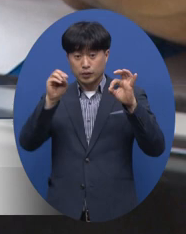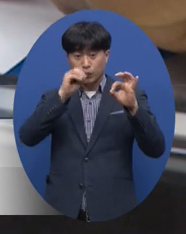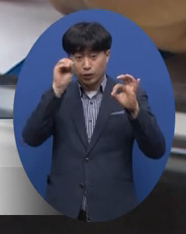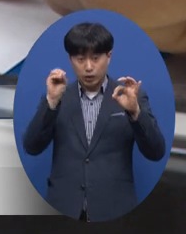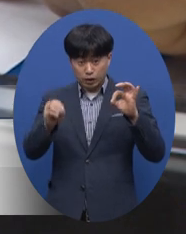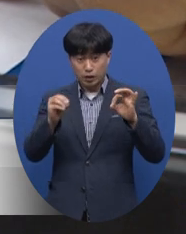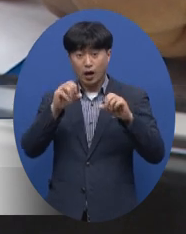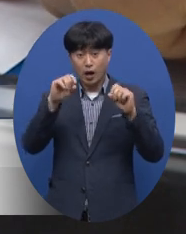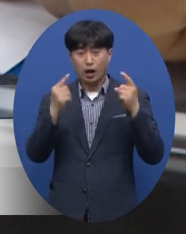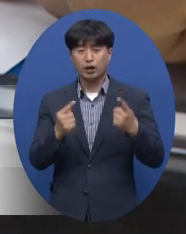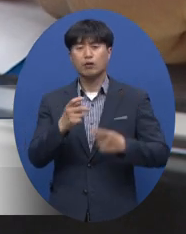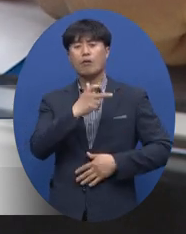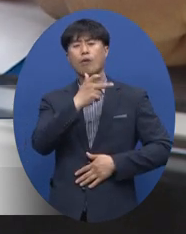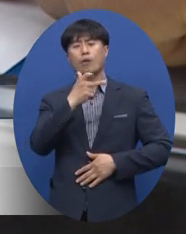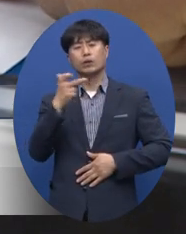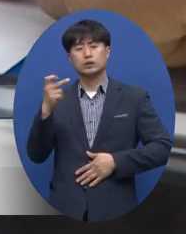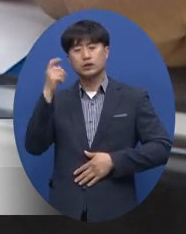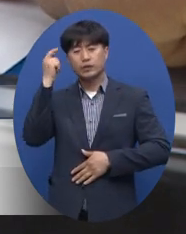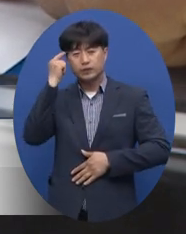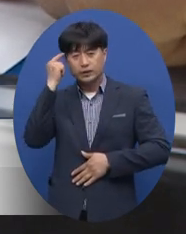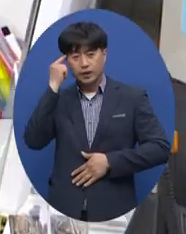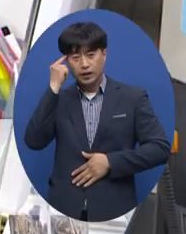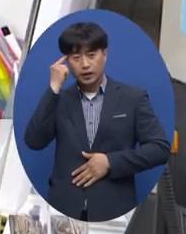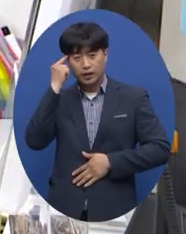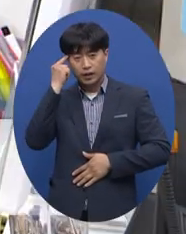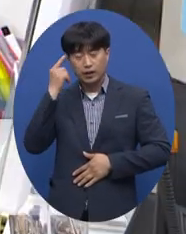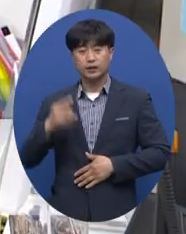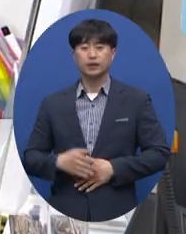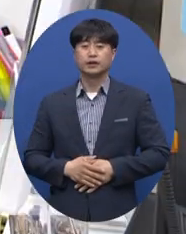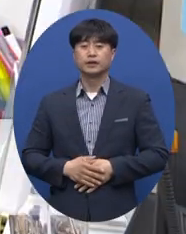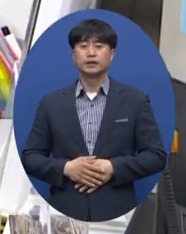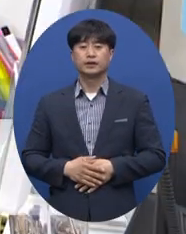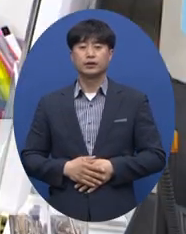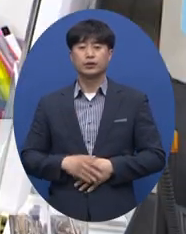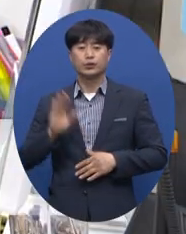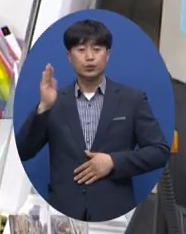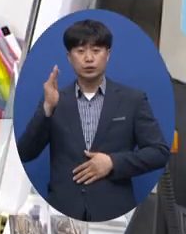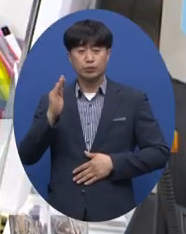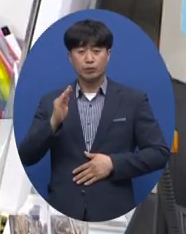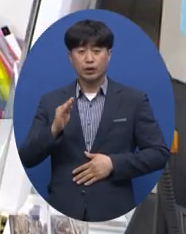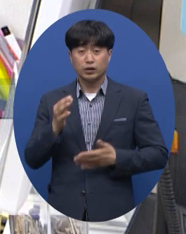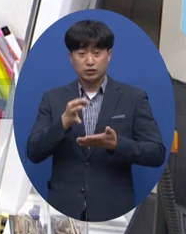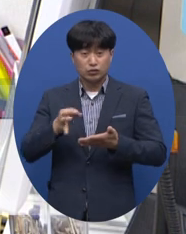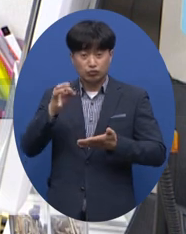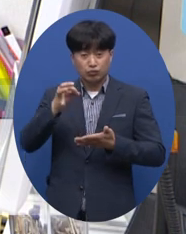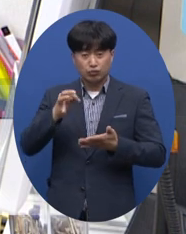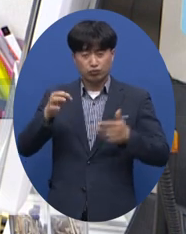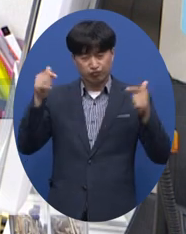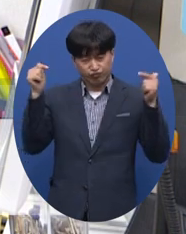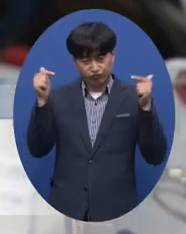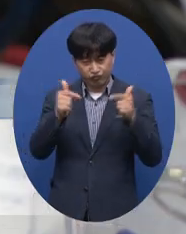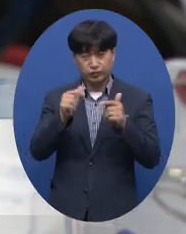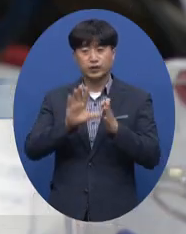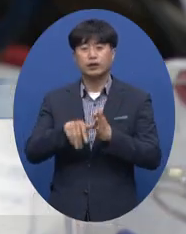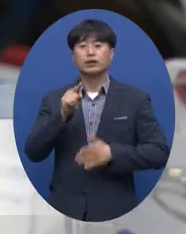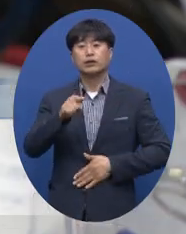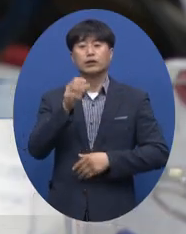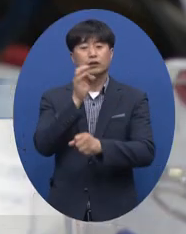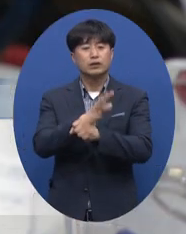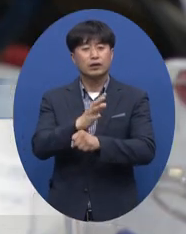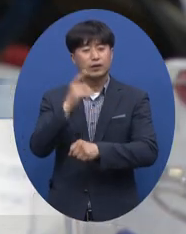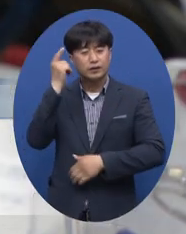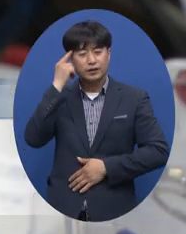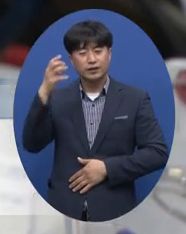그래서 아 10% 되시면 큰 거라고 생각을 하거든요 요즘 이외에도 빨리 적은 예시